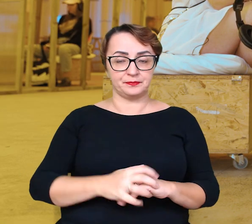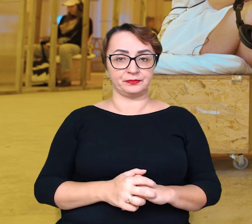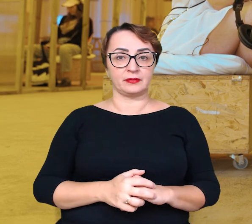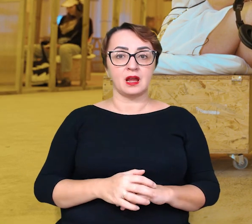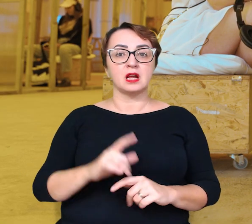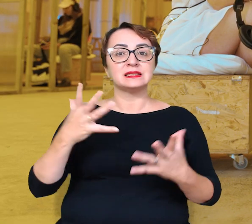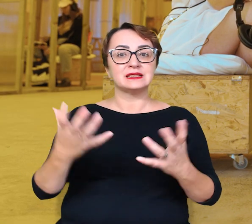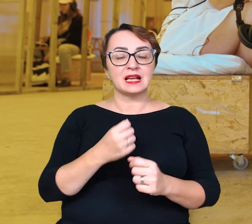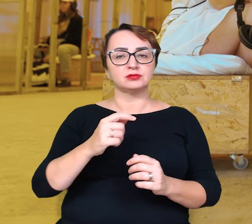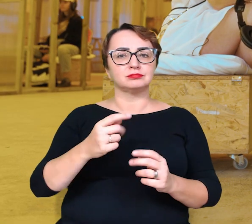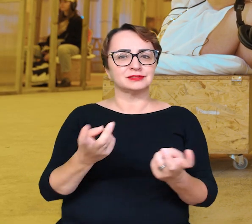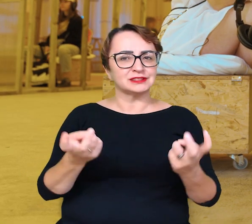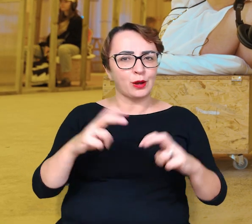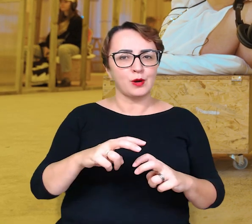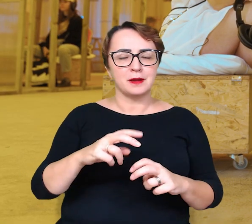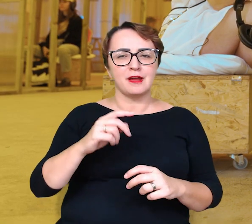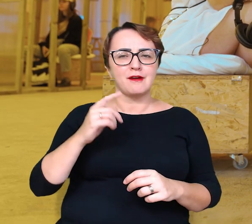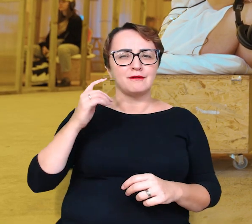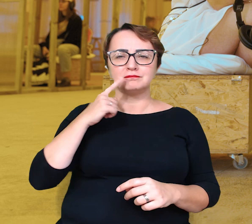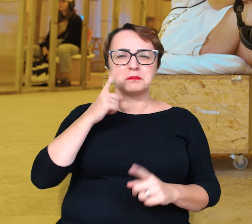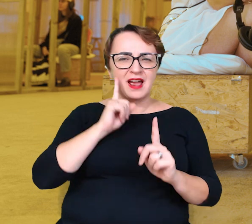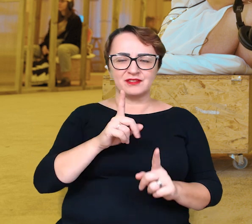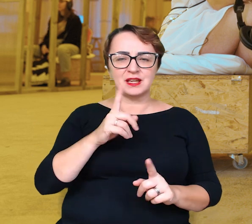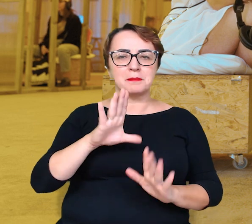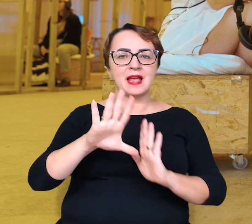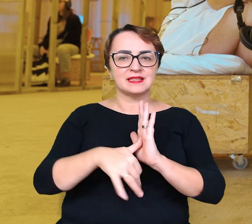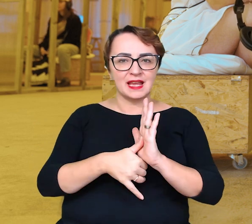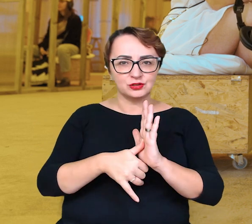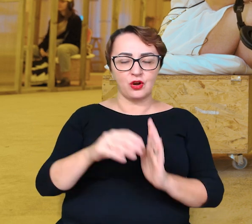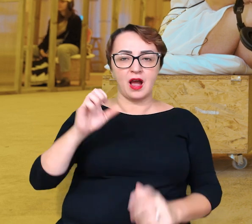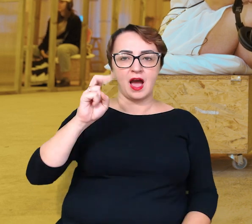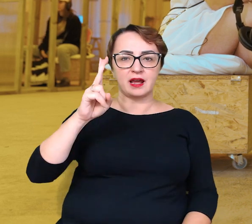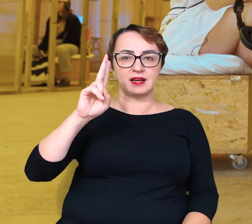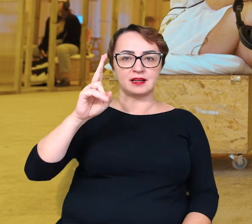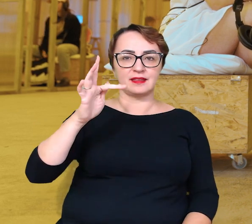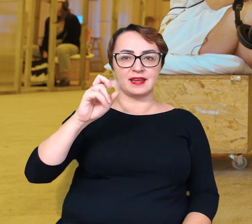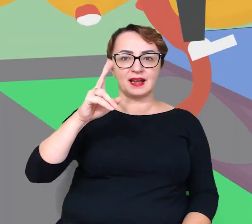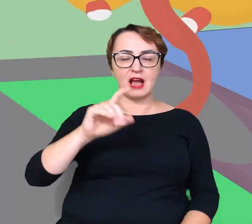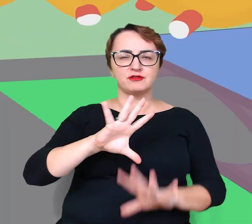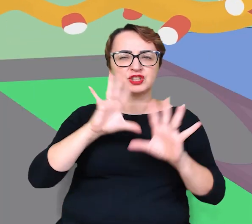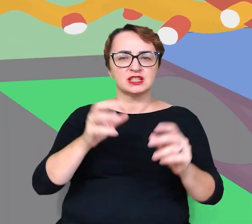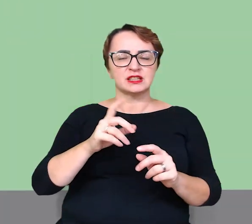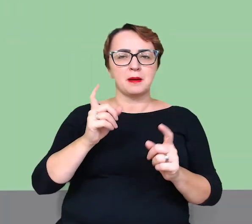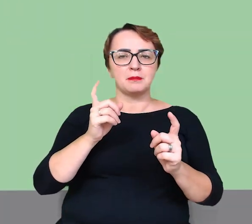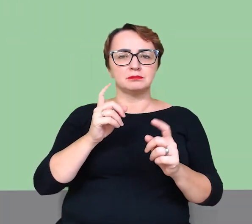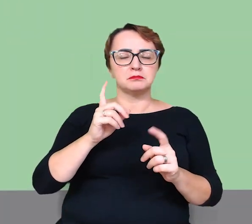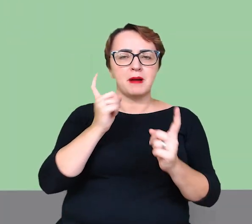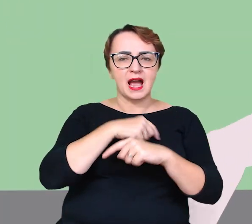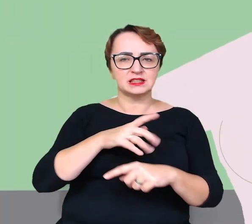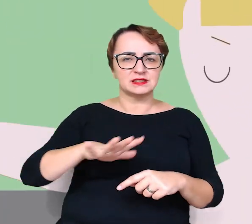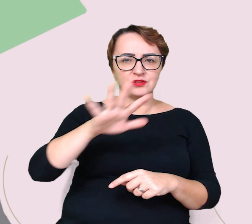na Arktyce, do którego wszystkie skandynawskie kraje odsyłają swoich niechcianych obywateli.